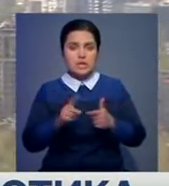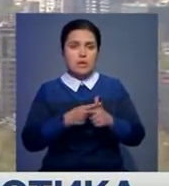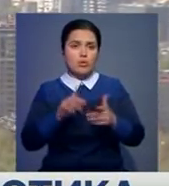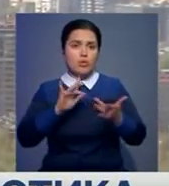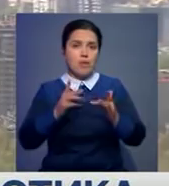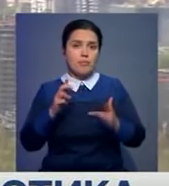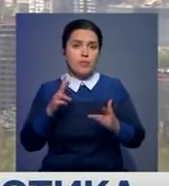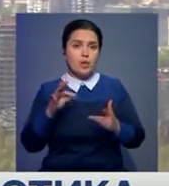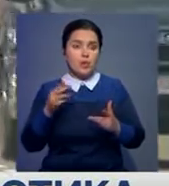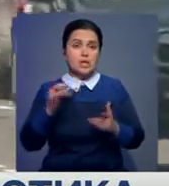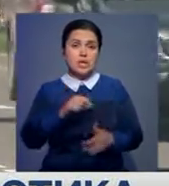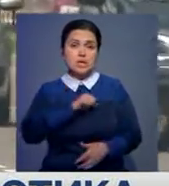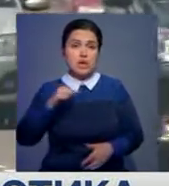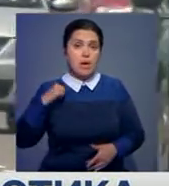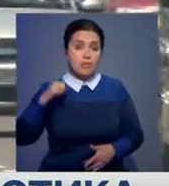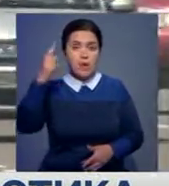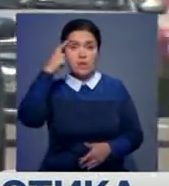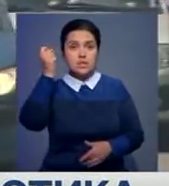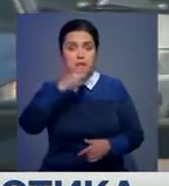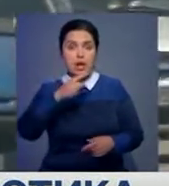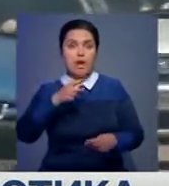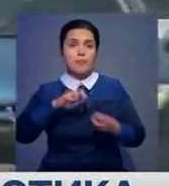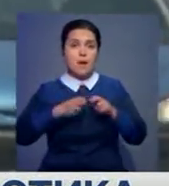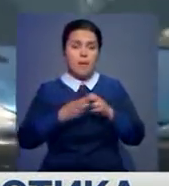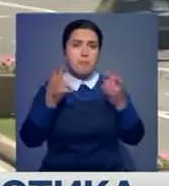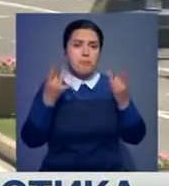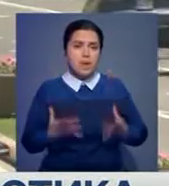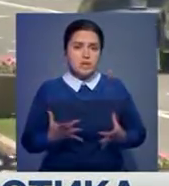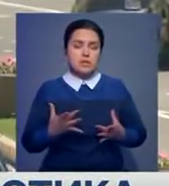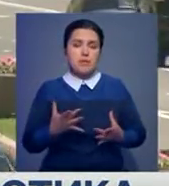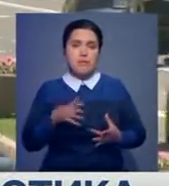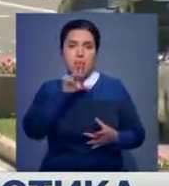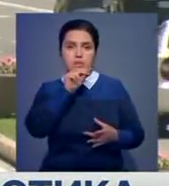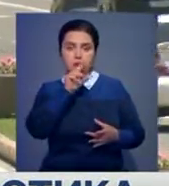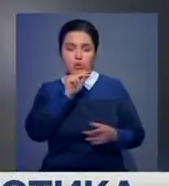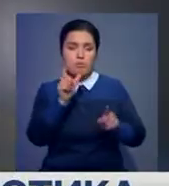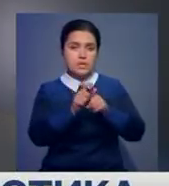– самостоятельно разбираться в проблеме и простым языком передавать информацию аудитории.